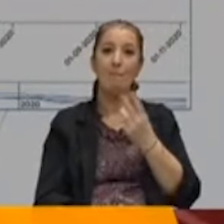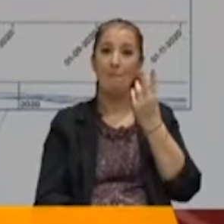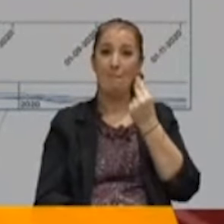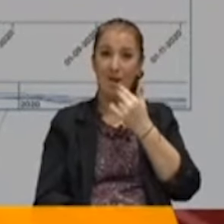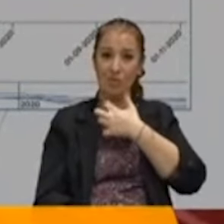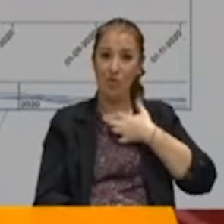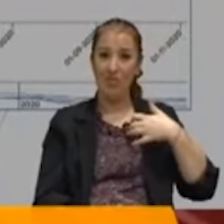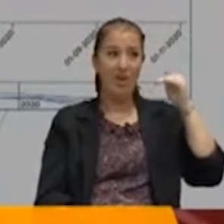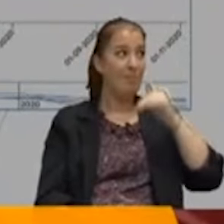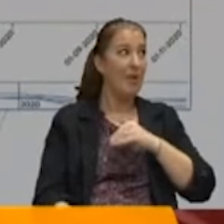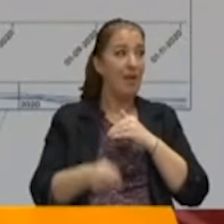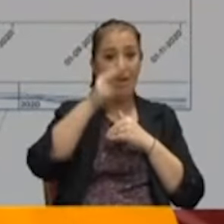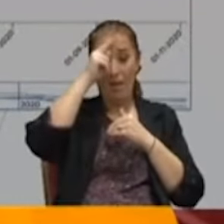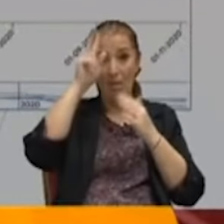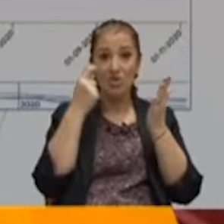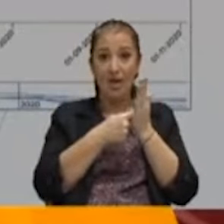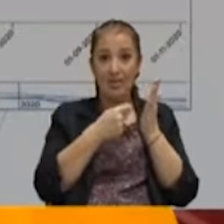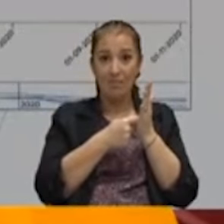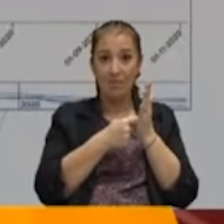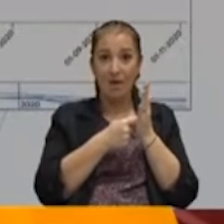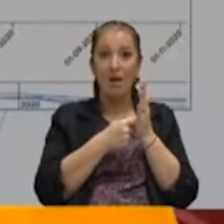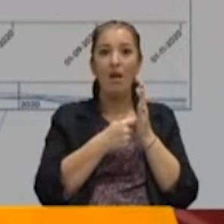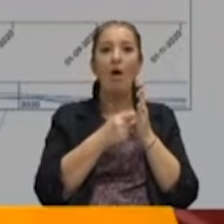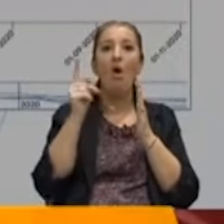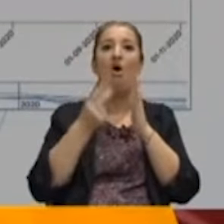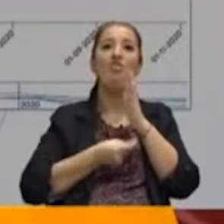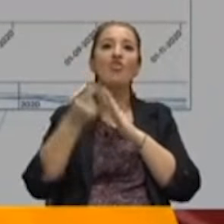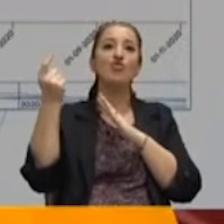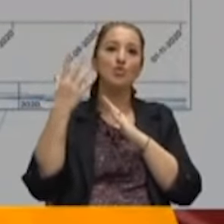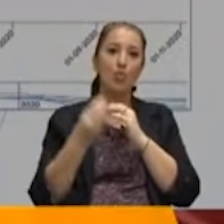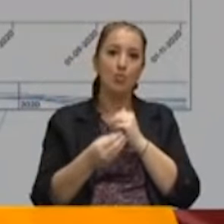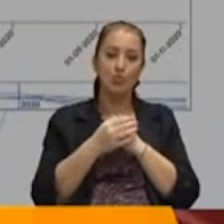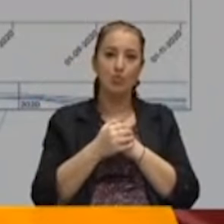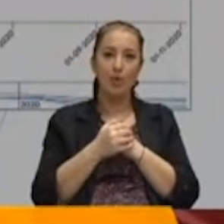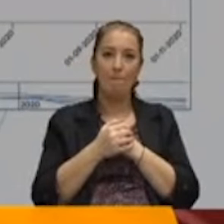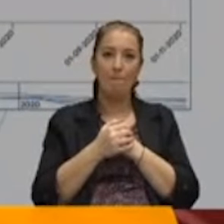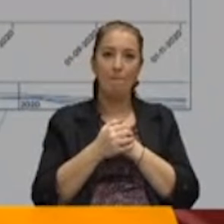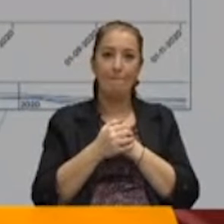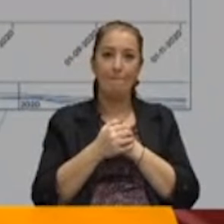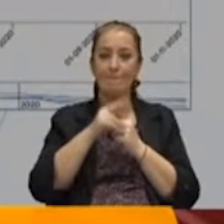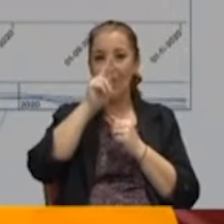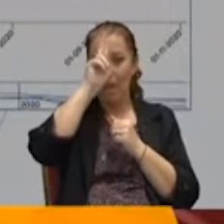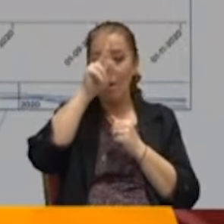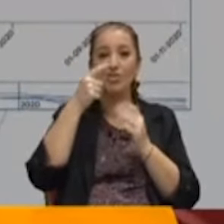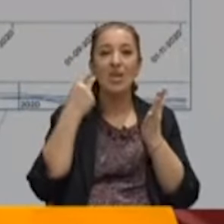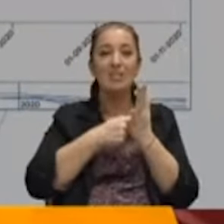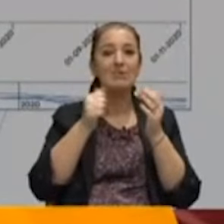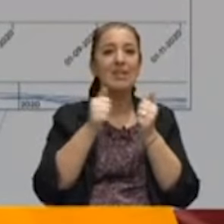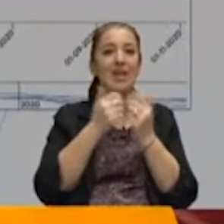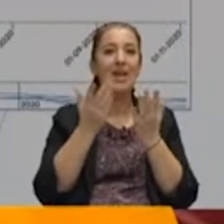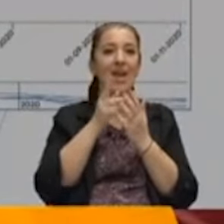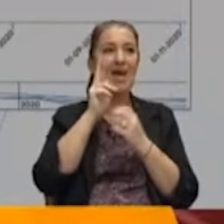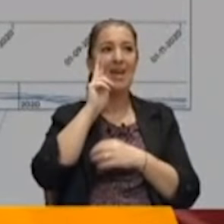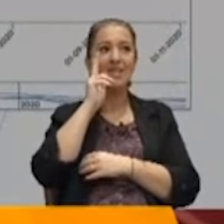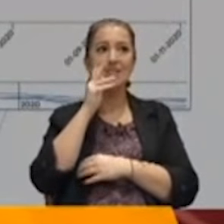gelen yabancı yatırımcılar dahi kaçırılmıştır. Yabancı yatırımcıların yanına ne yazık ki